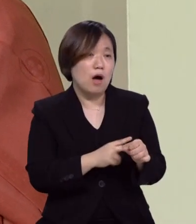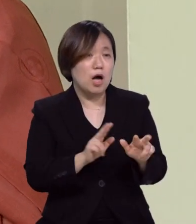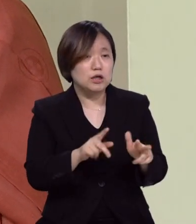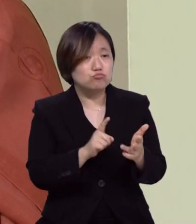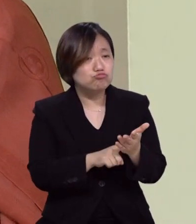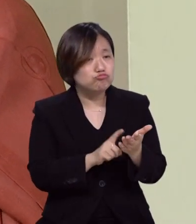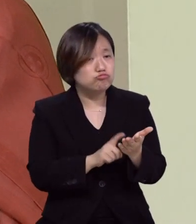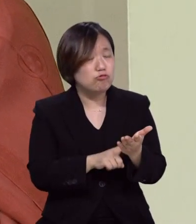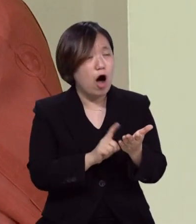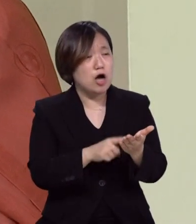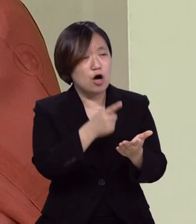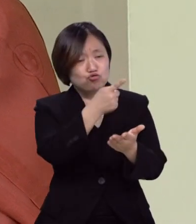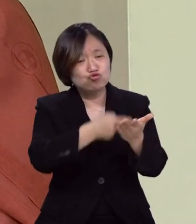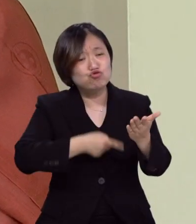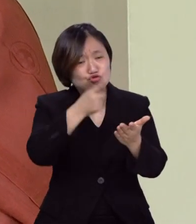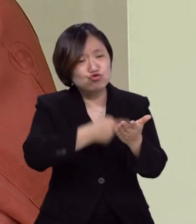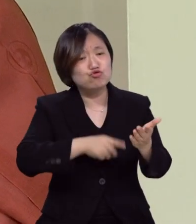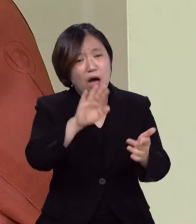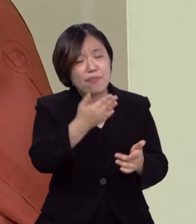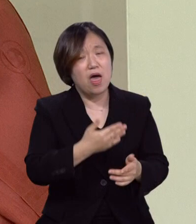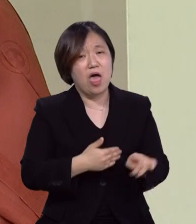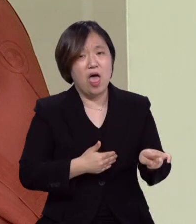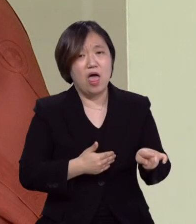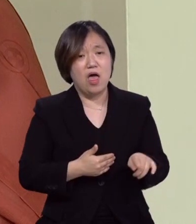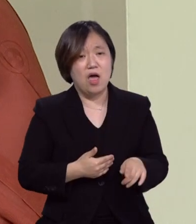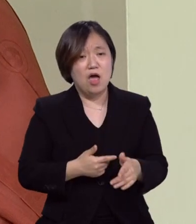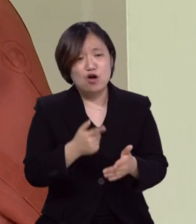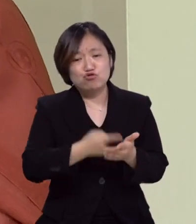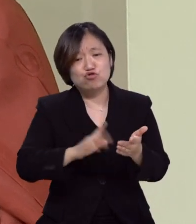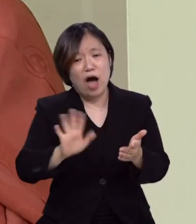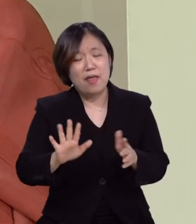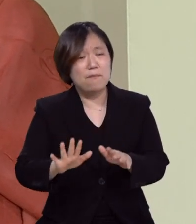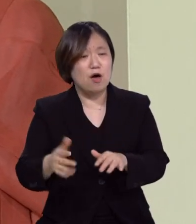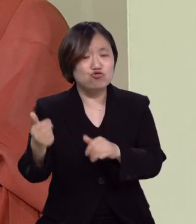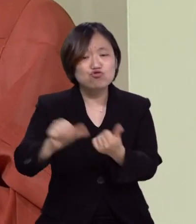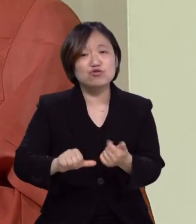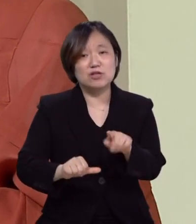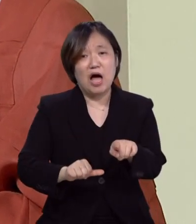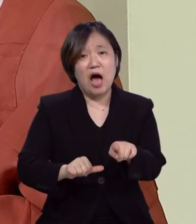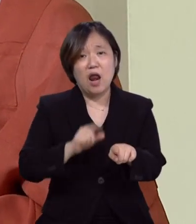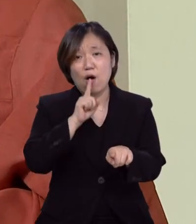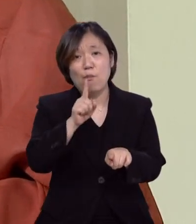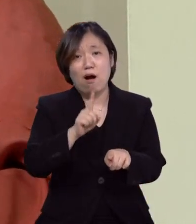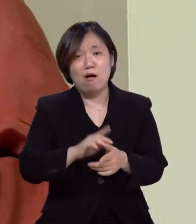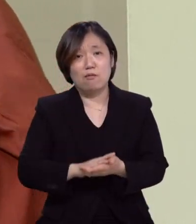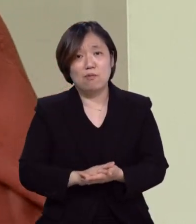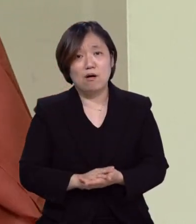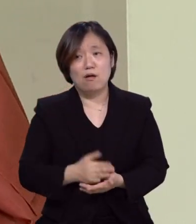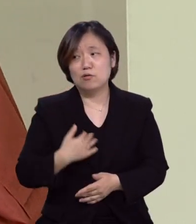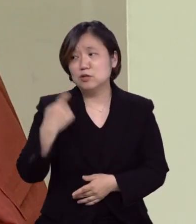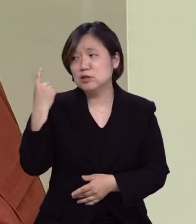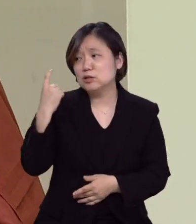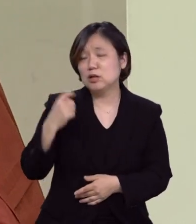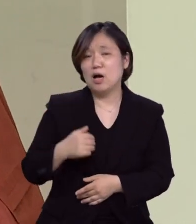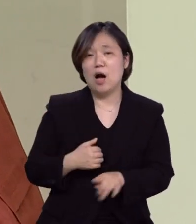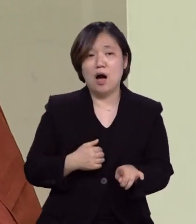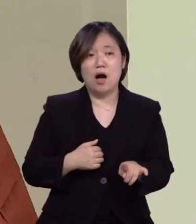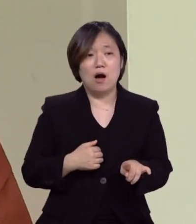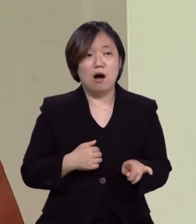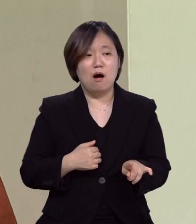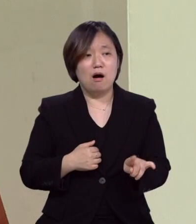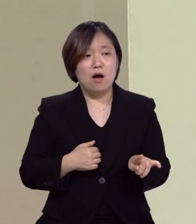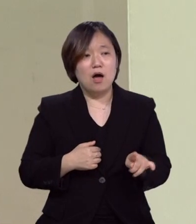수술 받지 않으면 이대로 가다가 얼마 후에 죽습니다라는 소리까지 들으니까 이제 환자복을